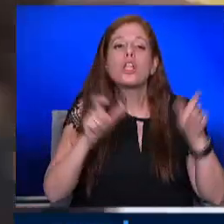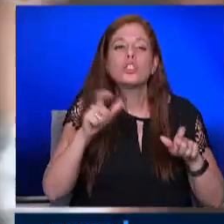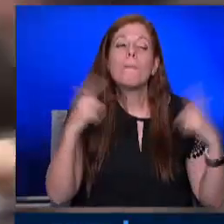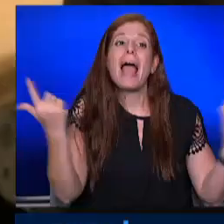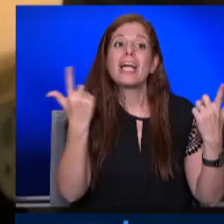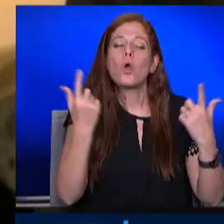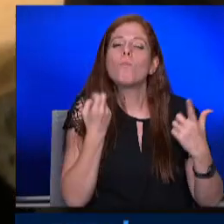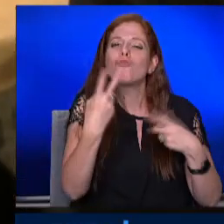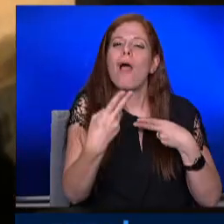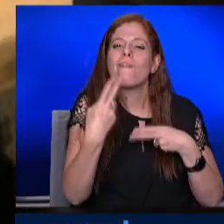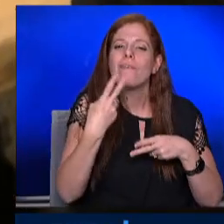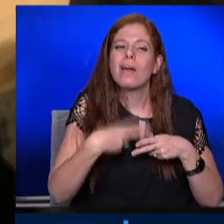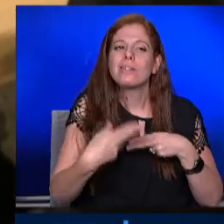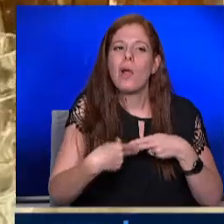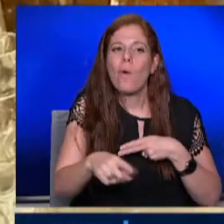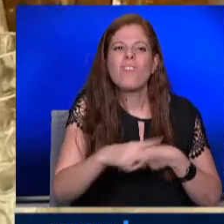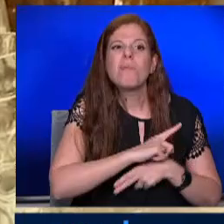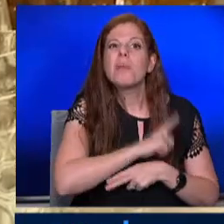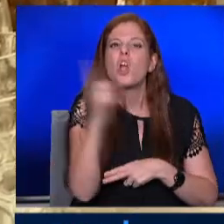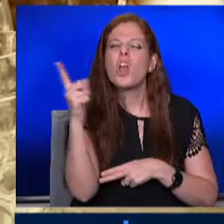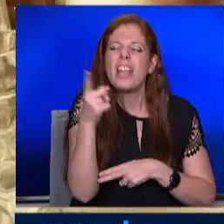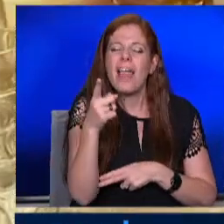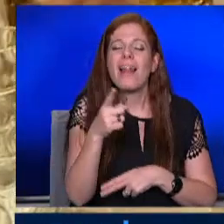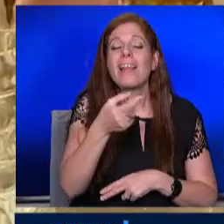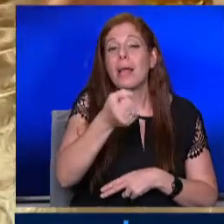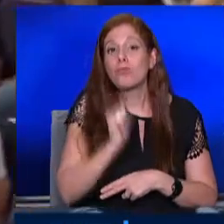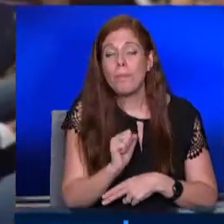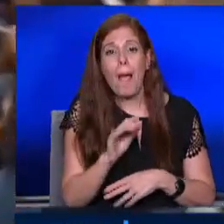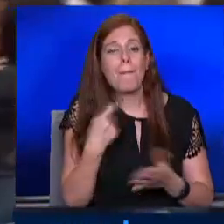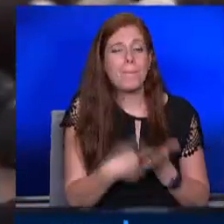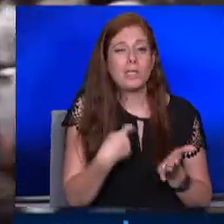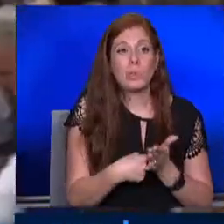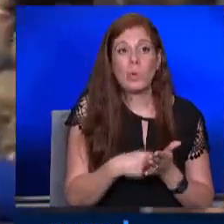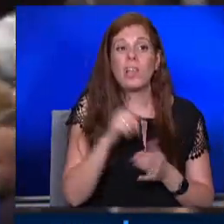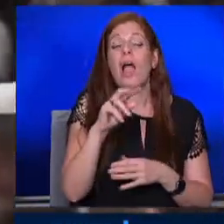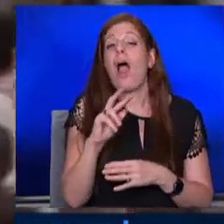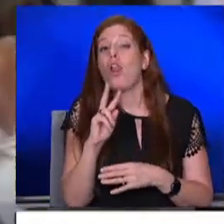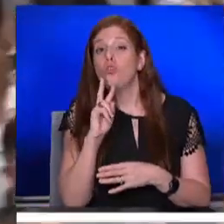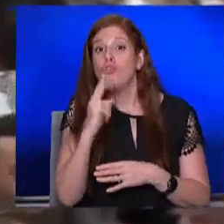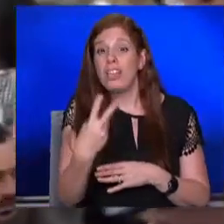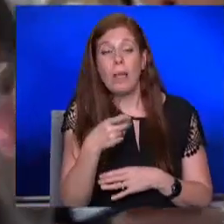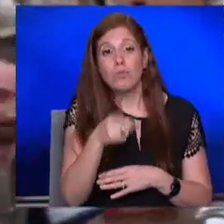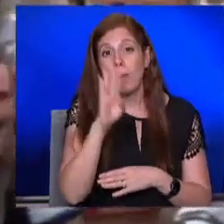הקרובים עם מיליוני ליטרים של בירה, פיצוי על שנתיים שבהן הברזים היו דוממים.